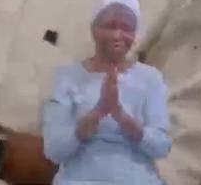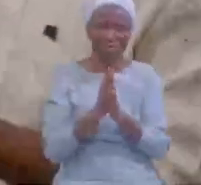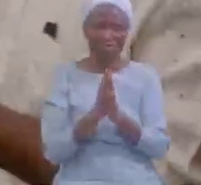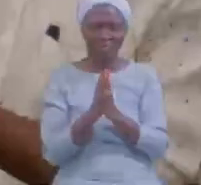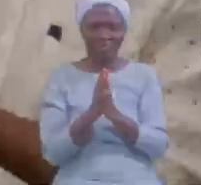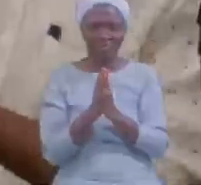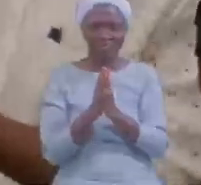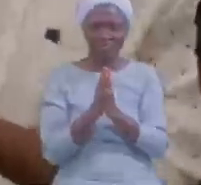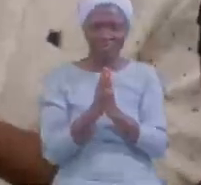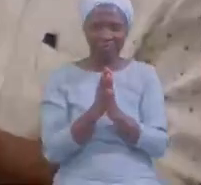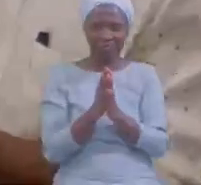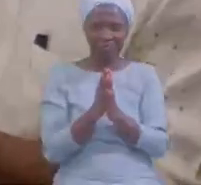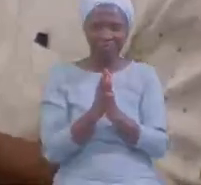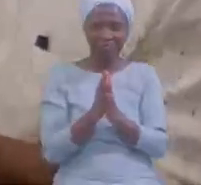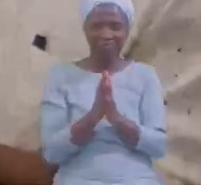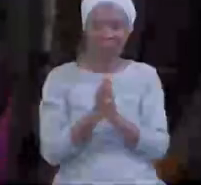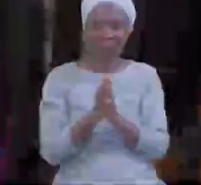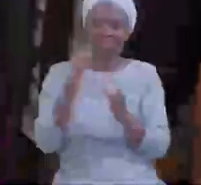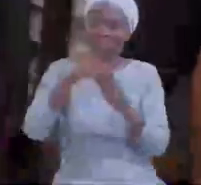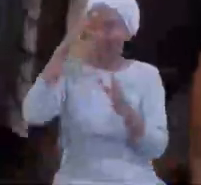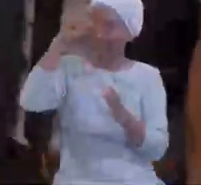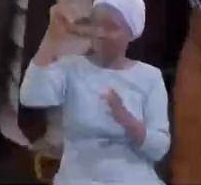Il n'y a pas de remords devant Dieu.